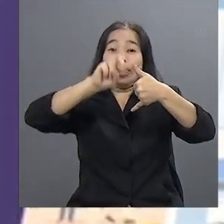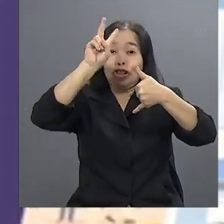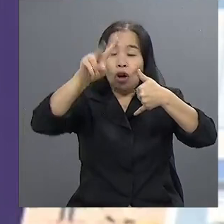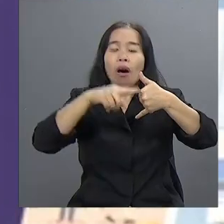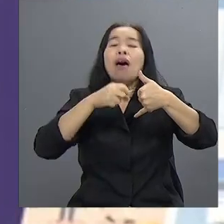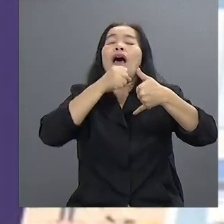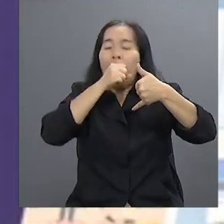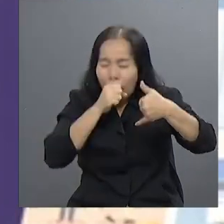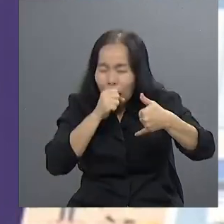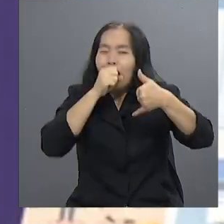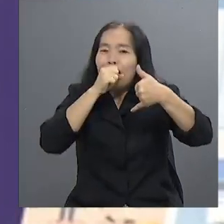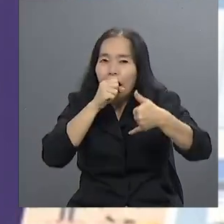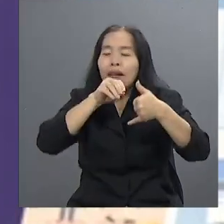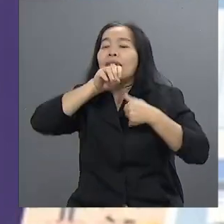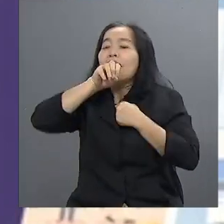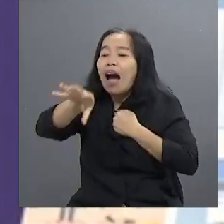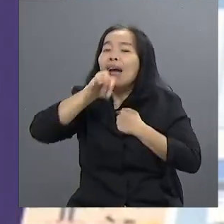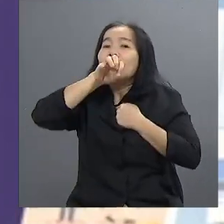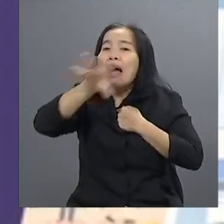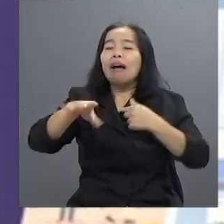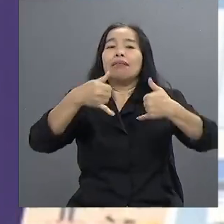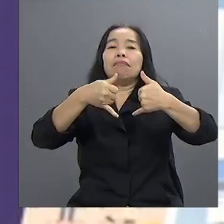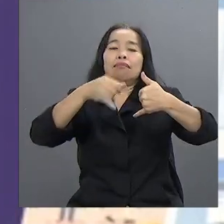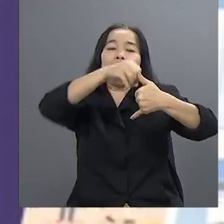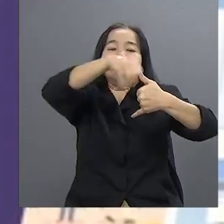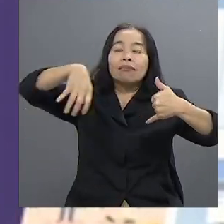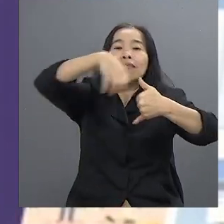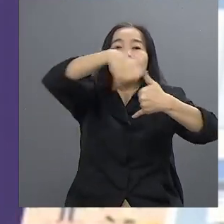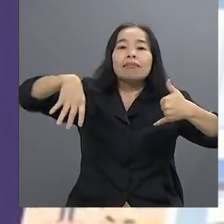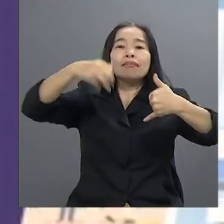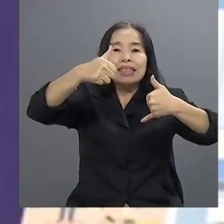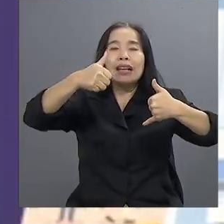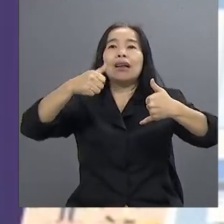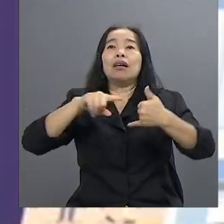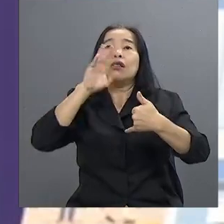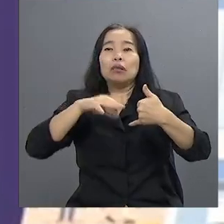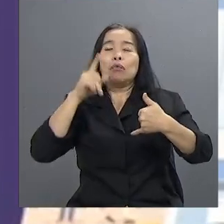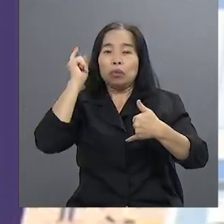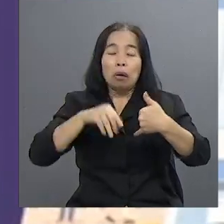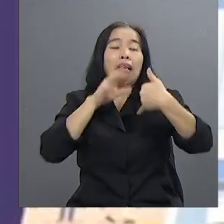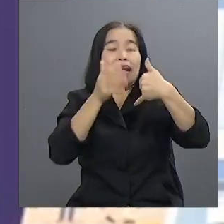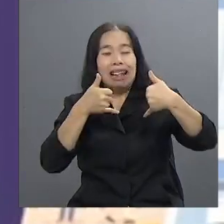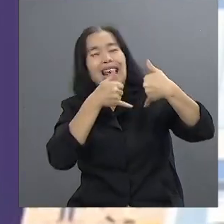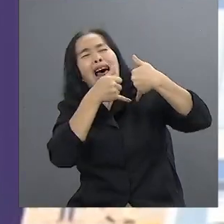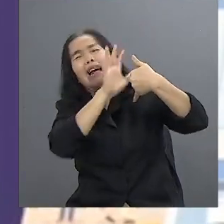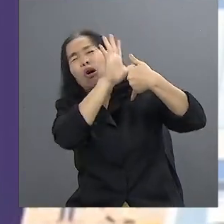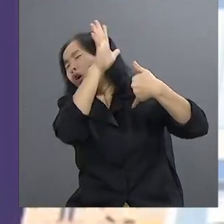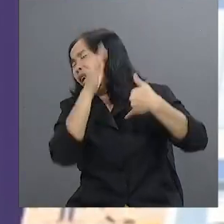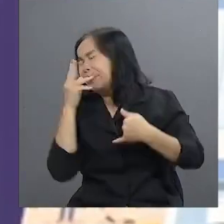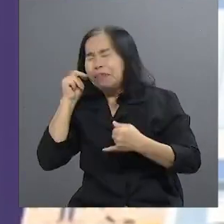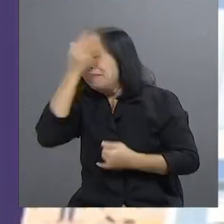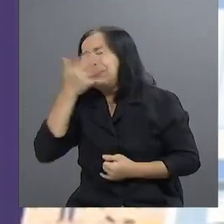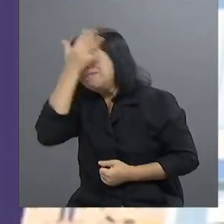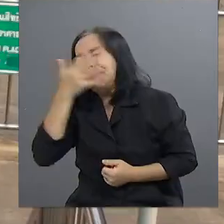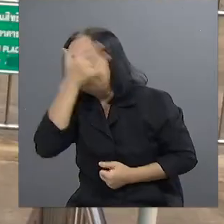ะครับซึ่งเราสามารถแก้ปัญหาได้ด้วยการทำความสะอาดพื้นผิวบ่อยๆแล้วก็ล้างมือบ่อยๆสรุปอีกครั้งนะครับไม่ใช่การ